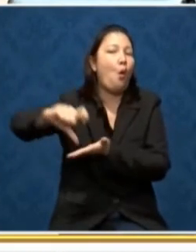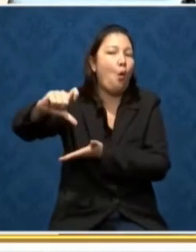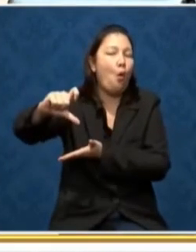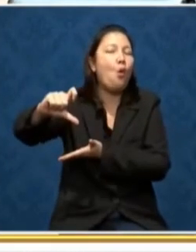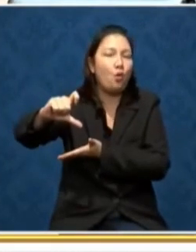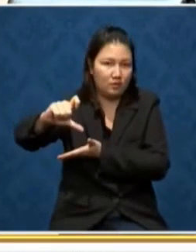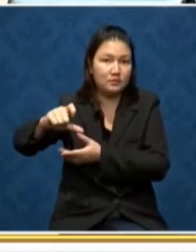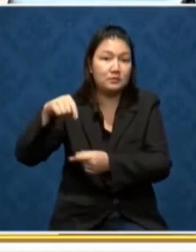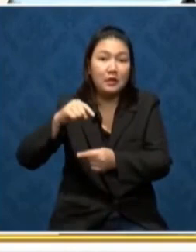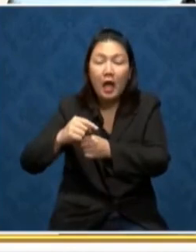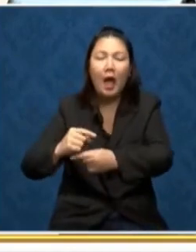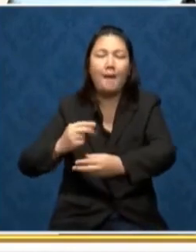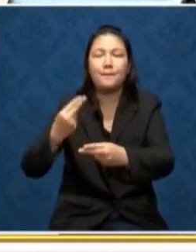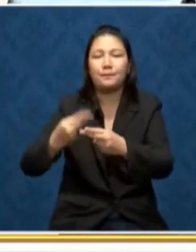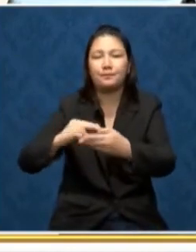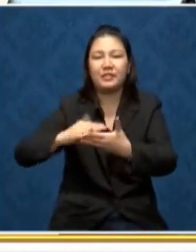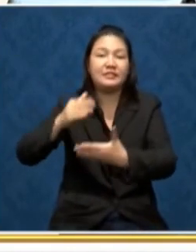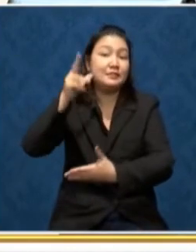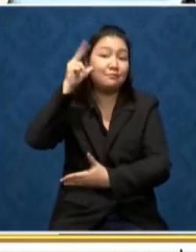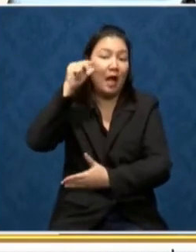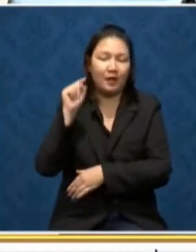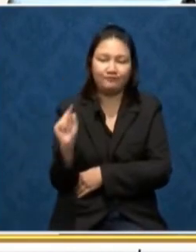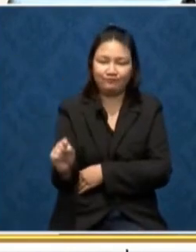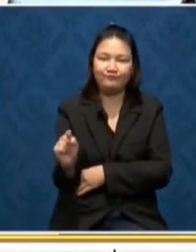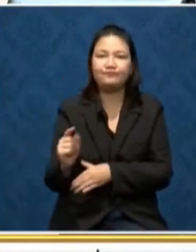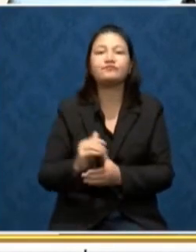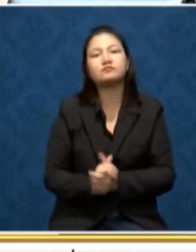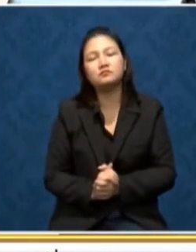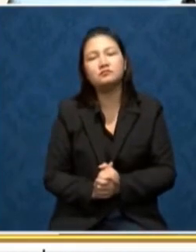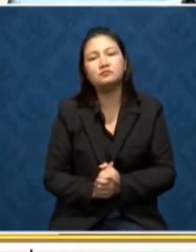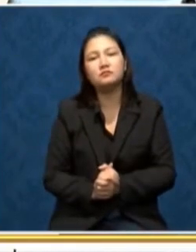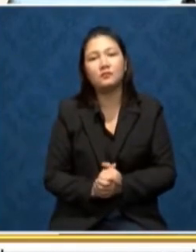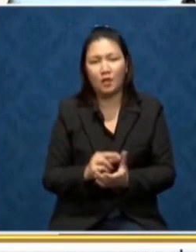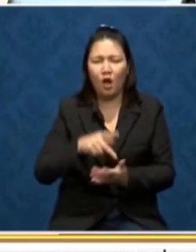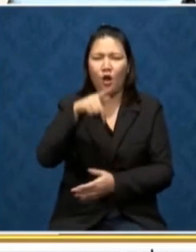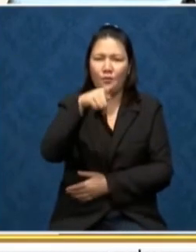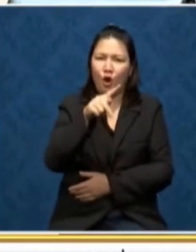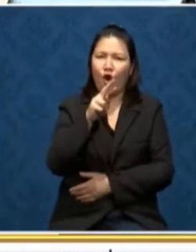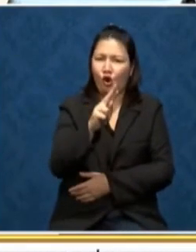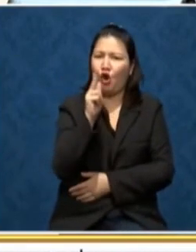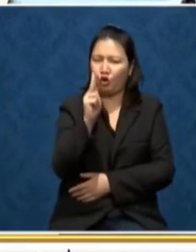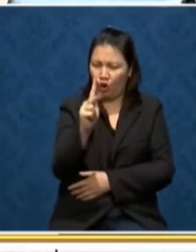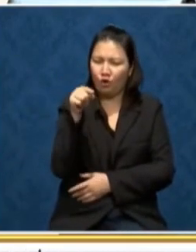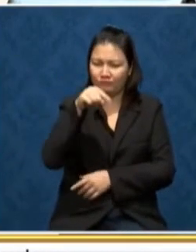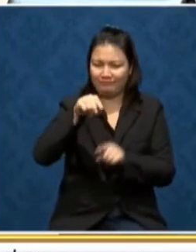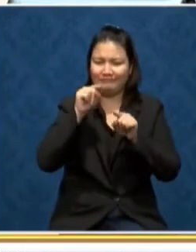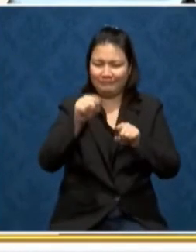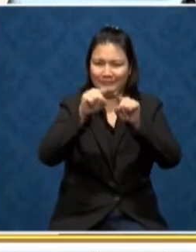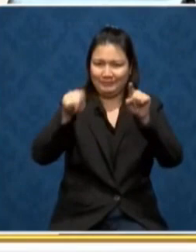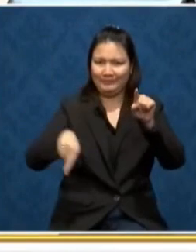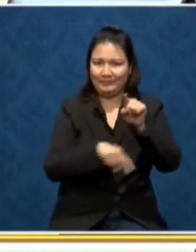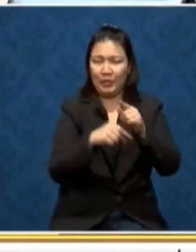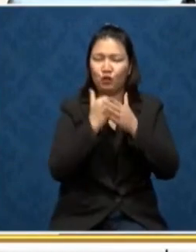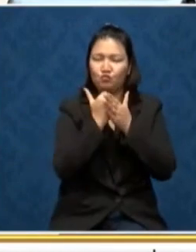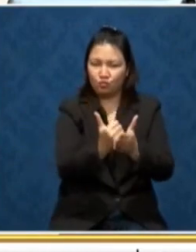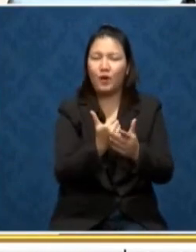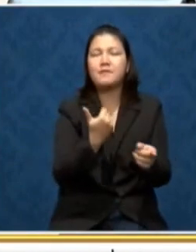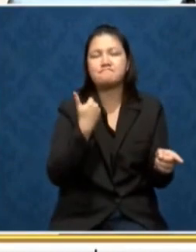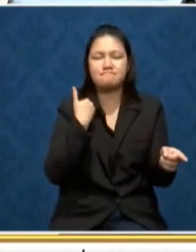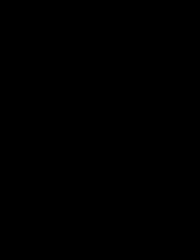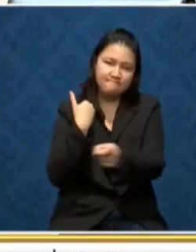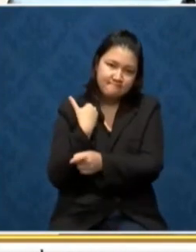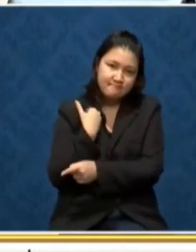เรีกวาบัญชีม้าซึ่งพระ Tage-il นี้มีส่นช่วยคมคลองประชาชนที่ระรัความเสียหายจากภัยต่างการเงิน